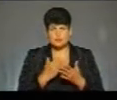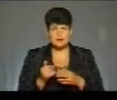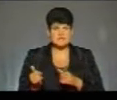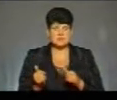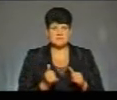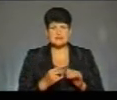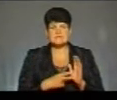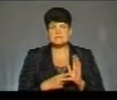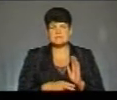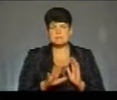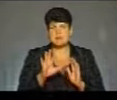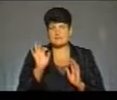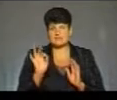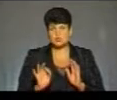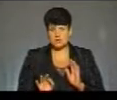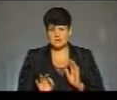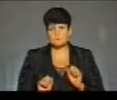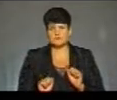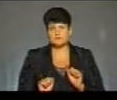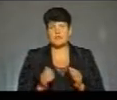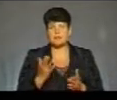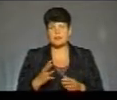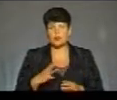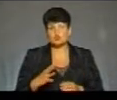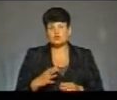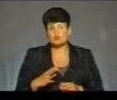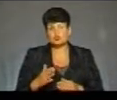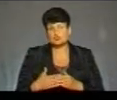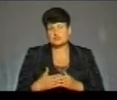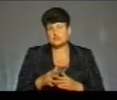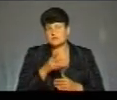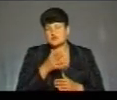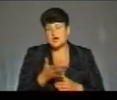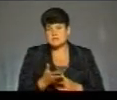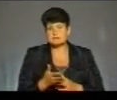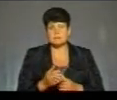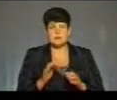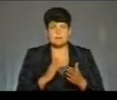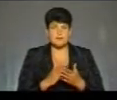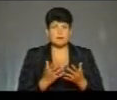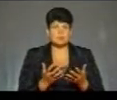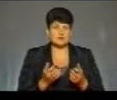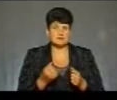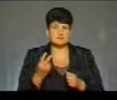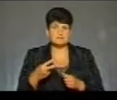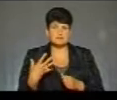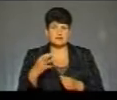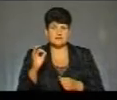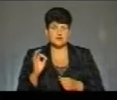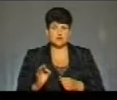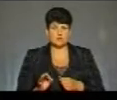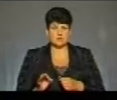забезпечення 75%, але очікуємо, що в найближчий час ми мали би отримати решта